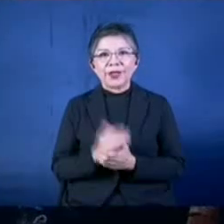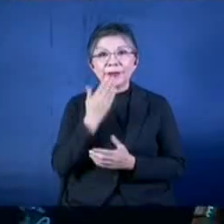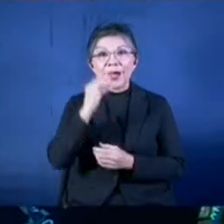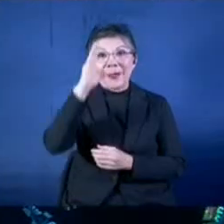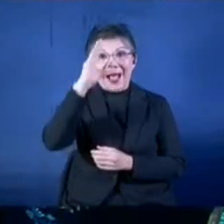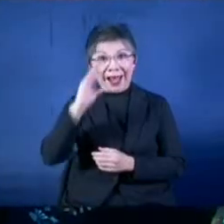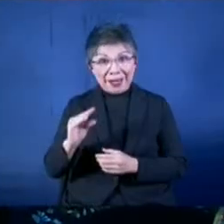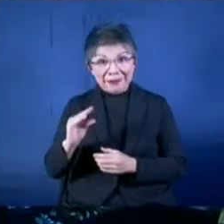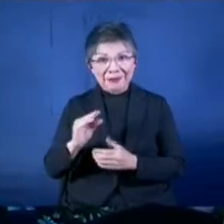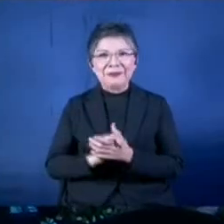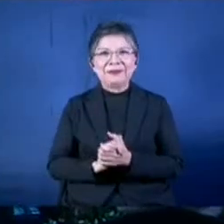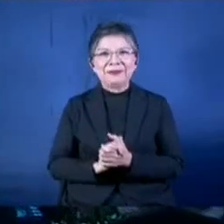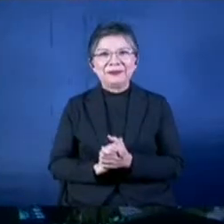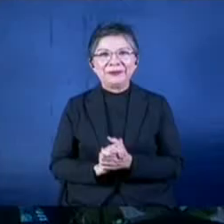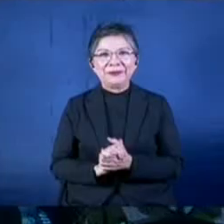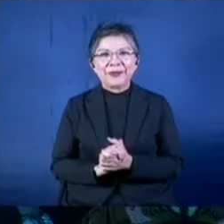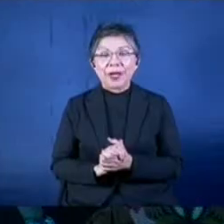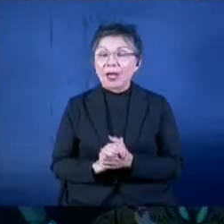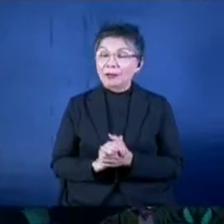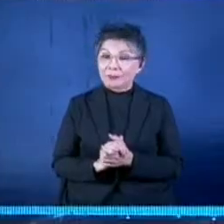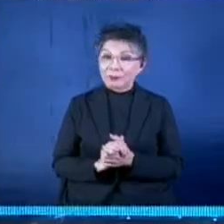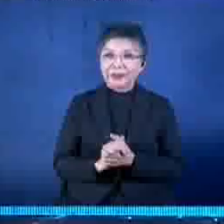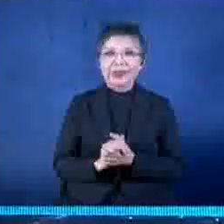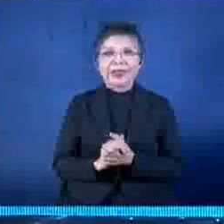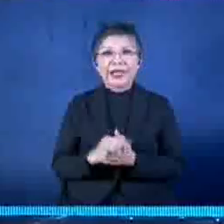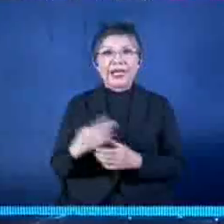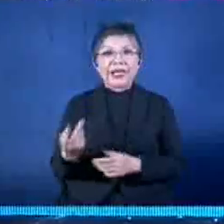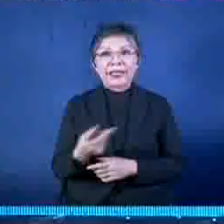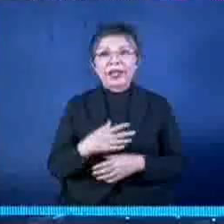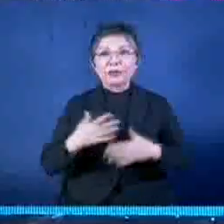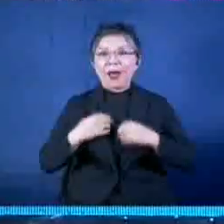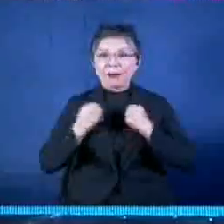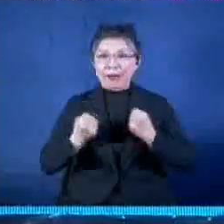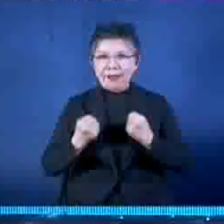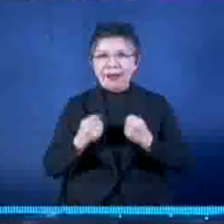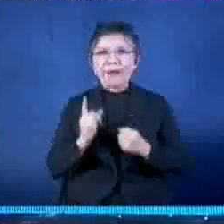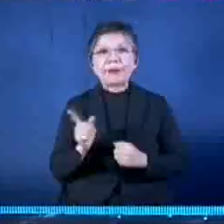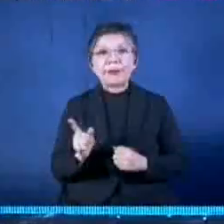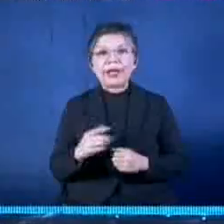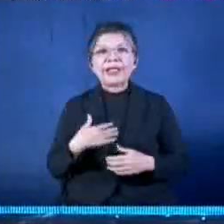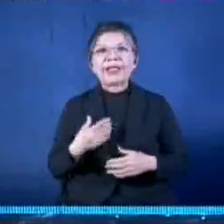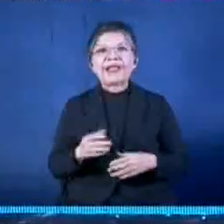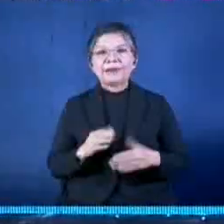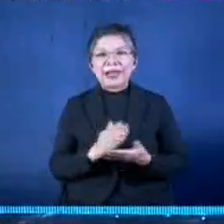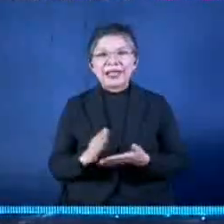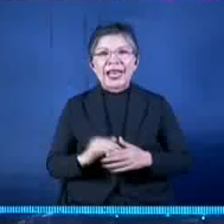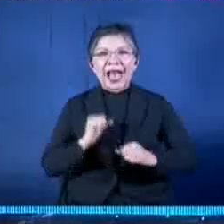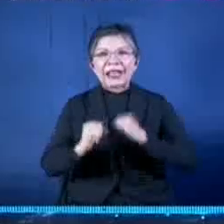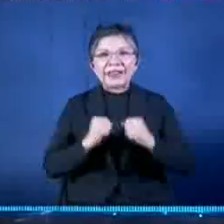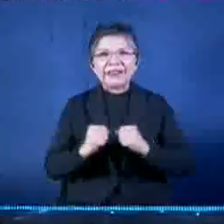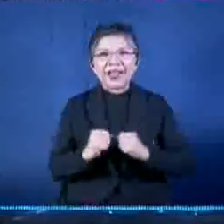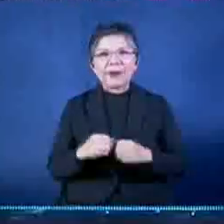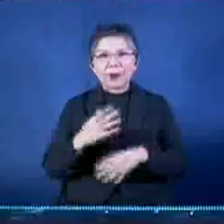Selamat malam. Putri, kita tentu berbangga karena kita menjadi bagian aktif